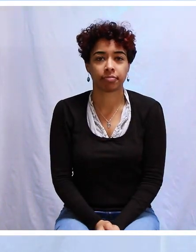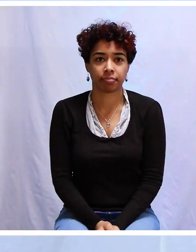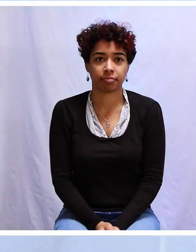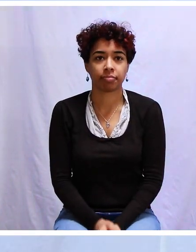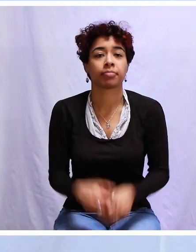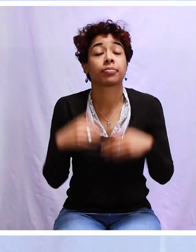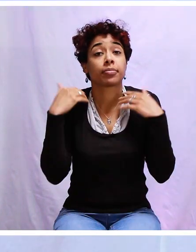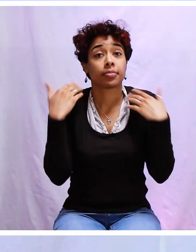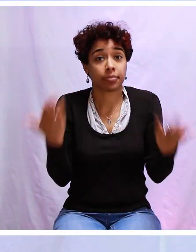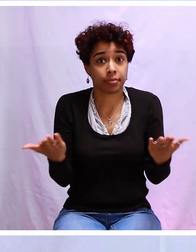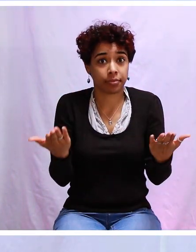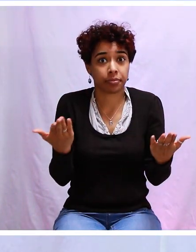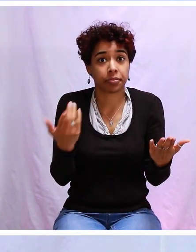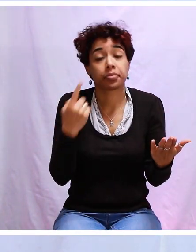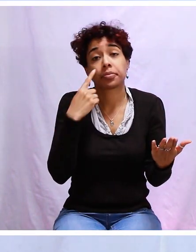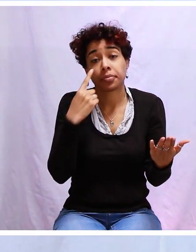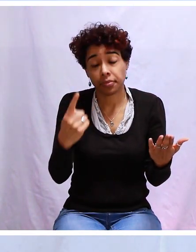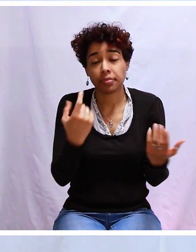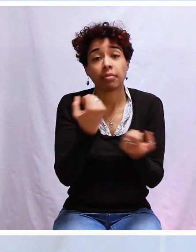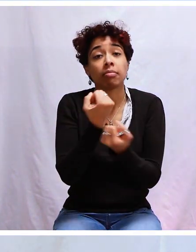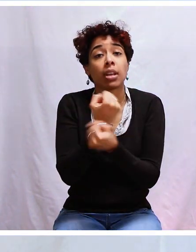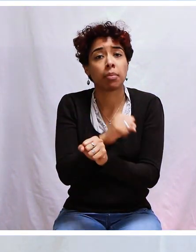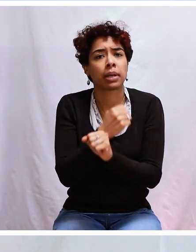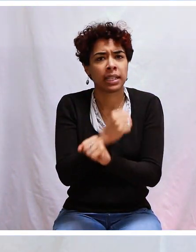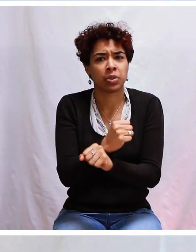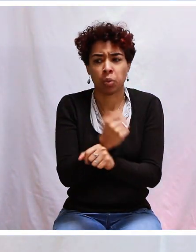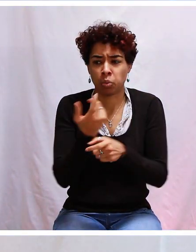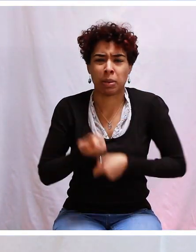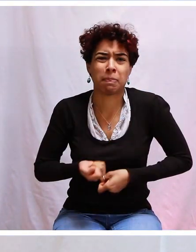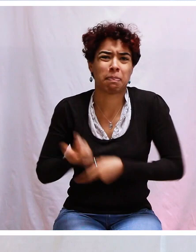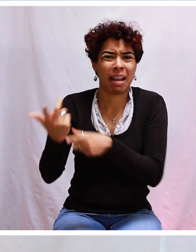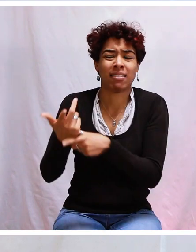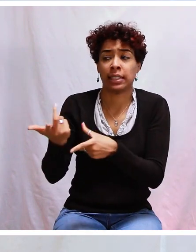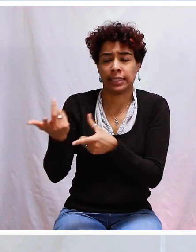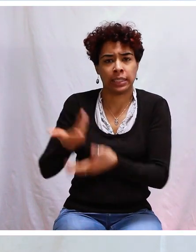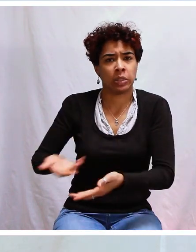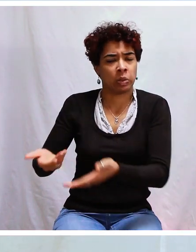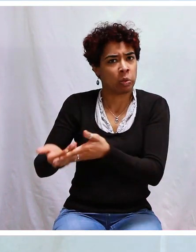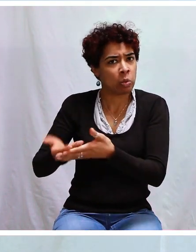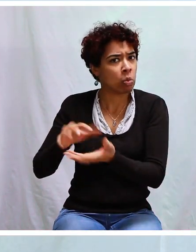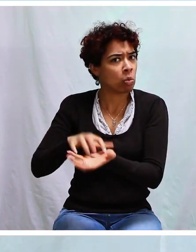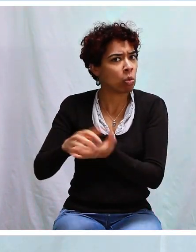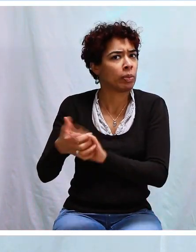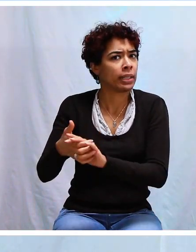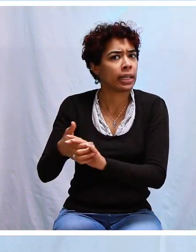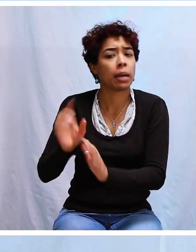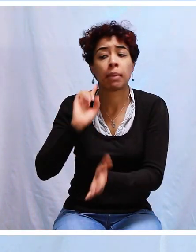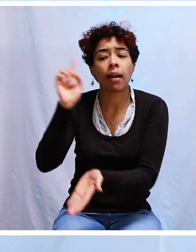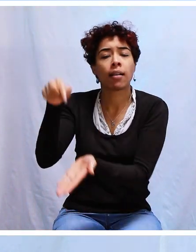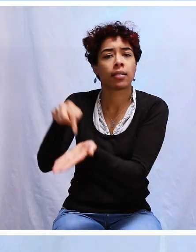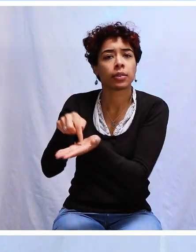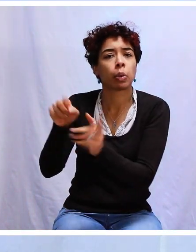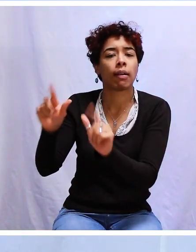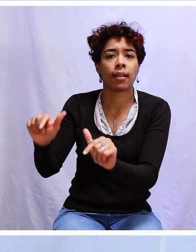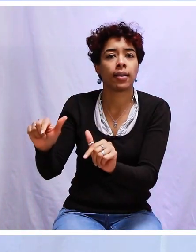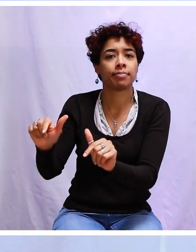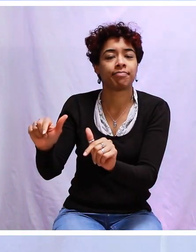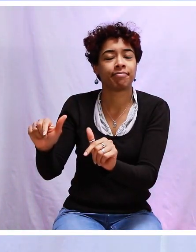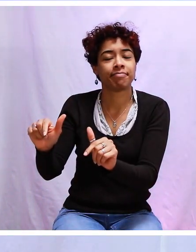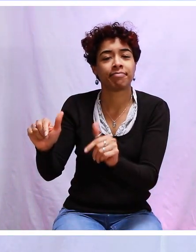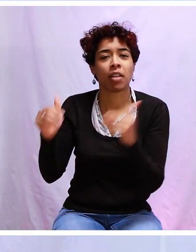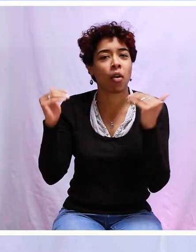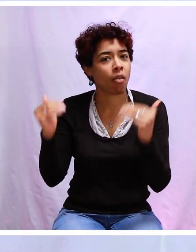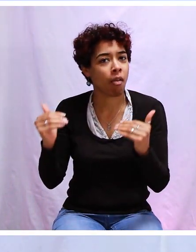Comme on a vu, il était jeté dans cette prison intérieure, un endroit très compliqué. Et à l'intérieur de cet endroit très compliqué, c'est là